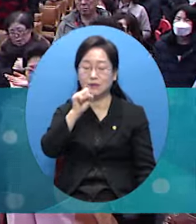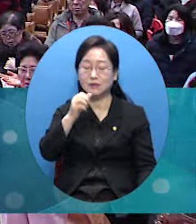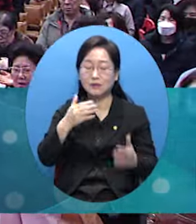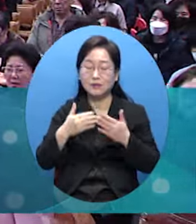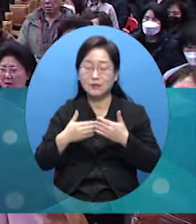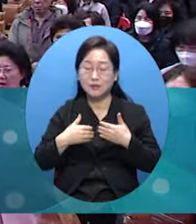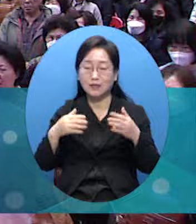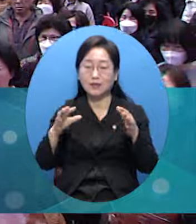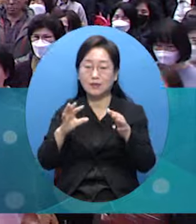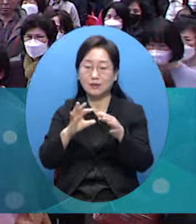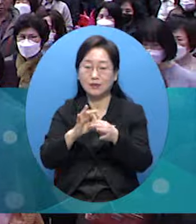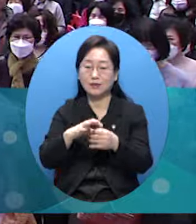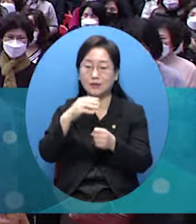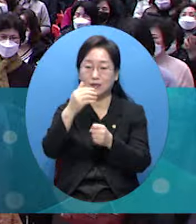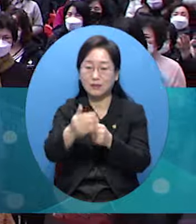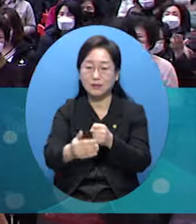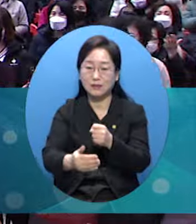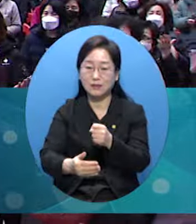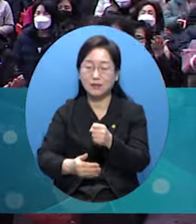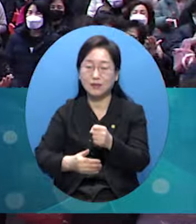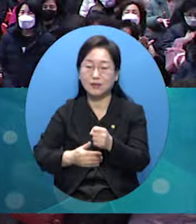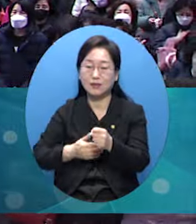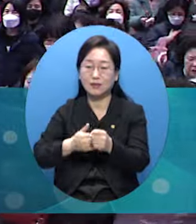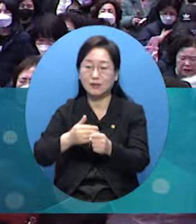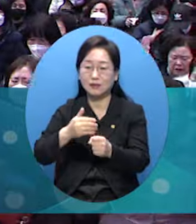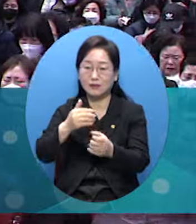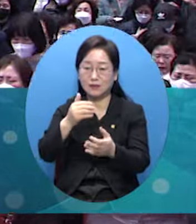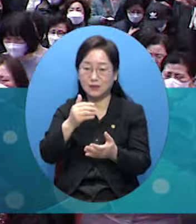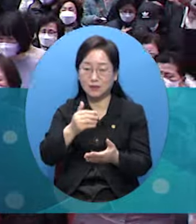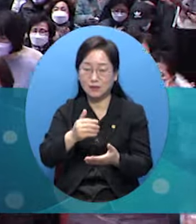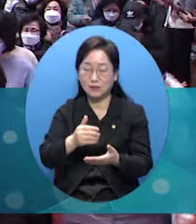좋으신 나의